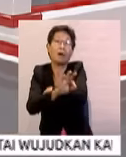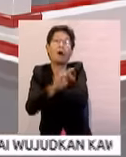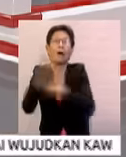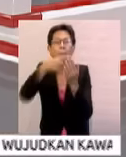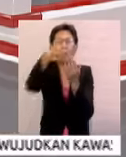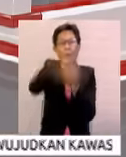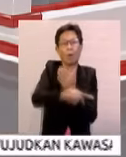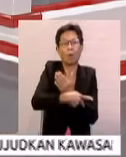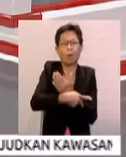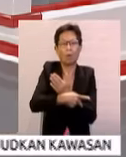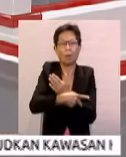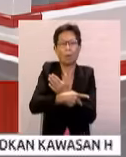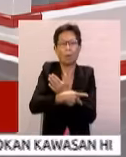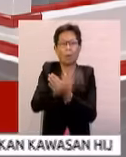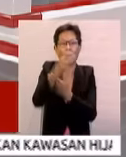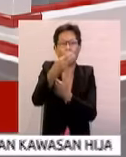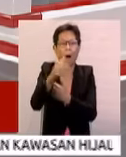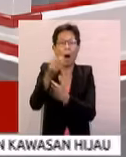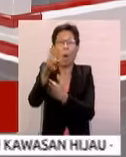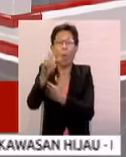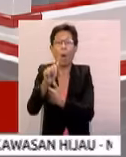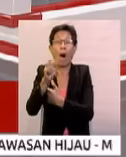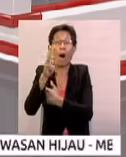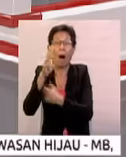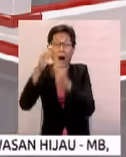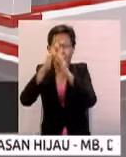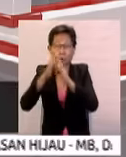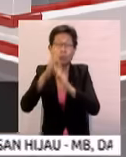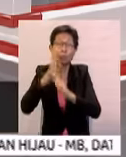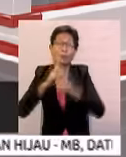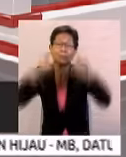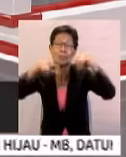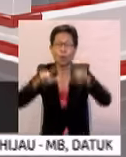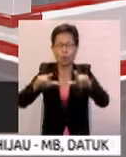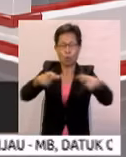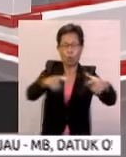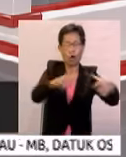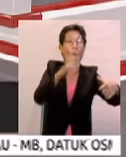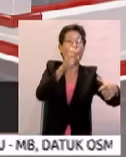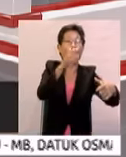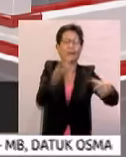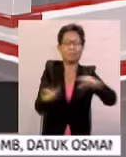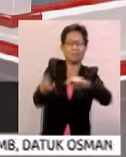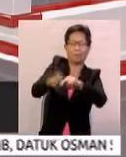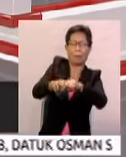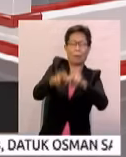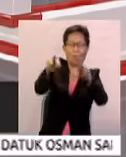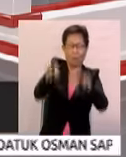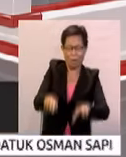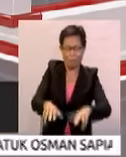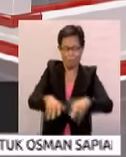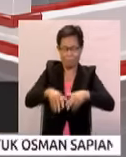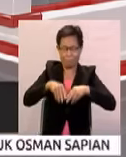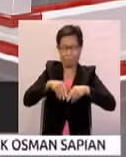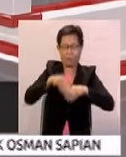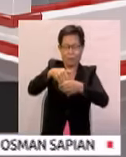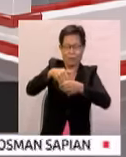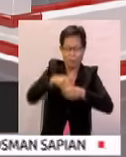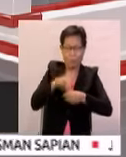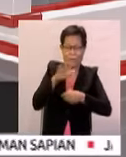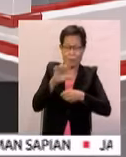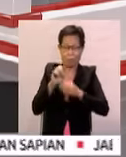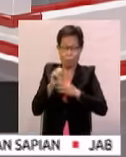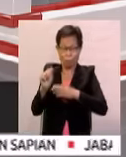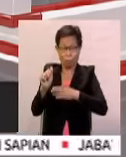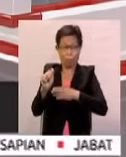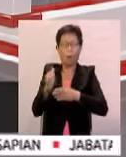bawah program Powerhouse Wanita Gemilang. Manakala allowance golongan OKU turut ditambah. Rakyatnya juga menerima insentif